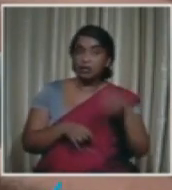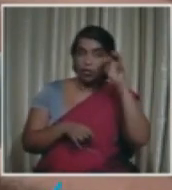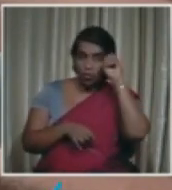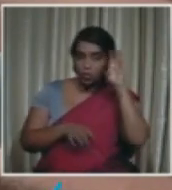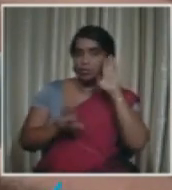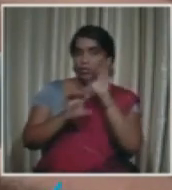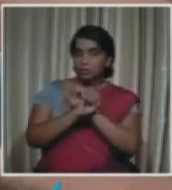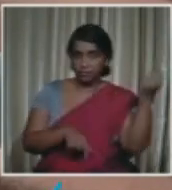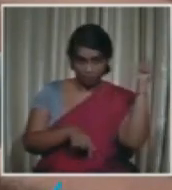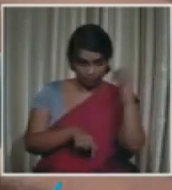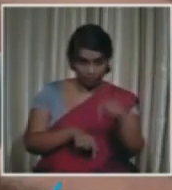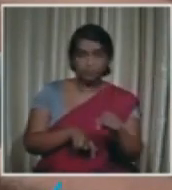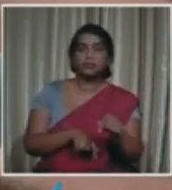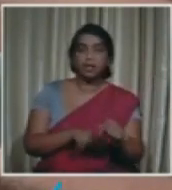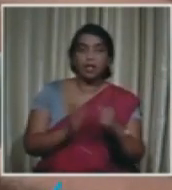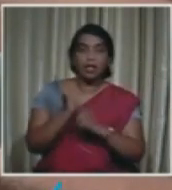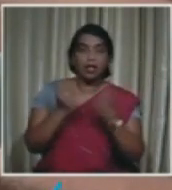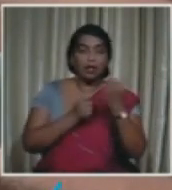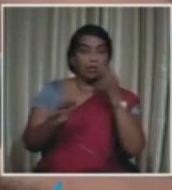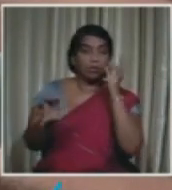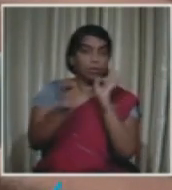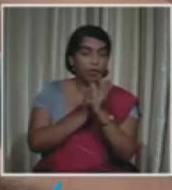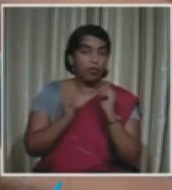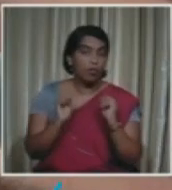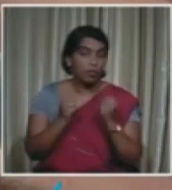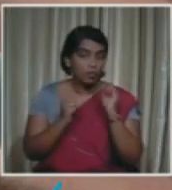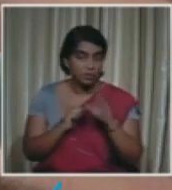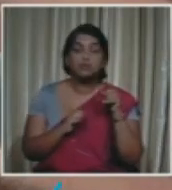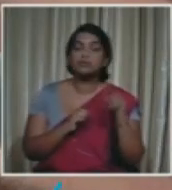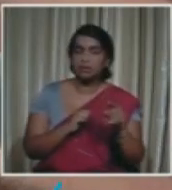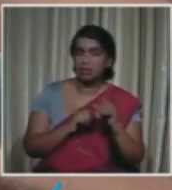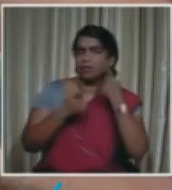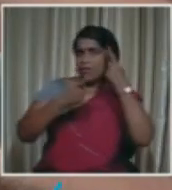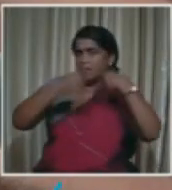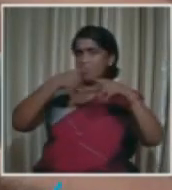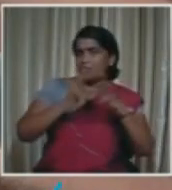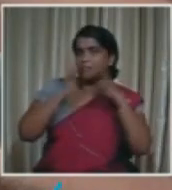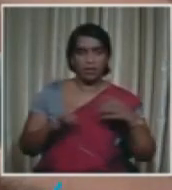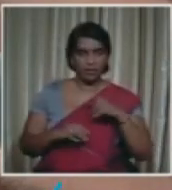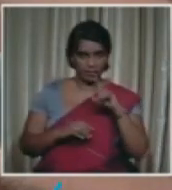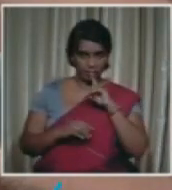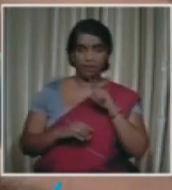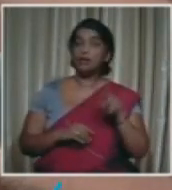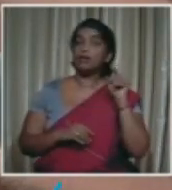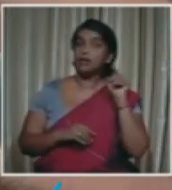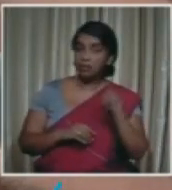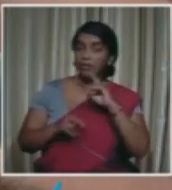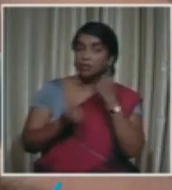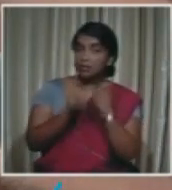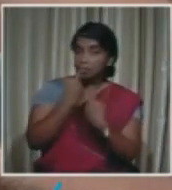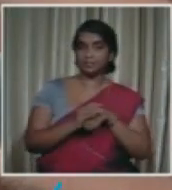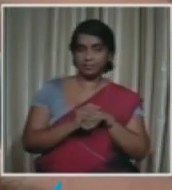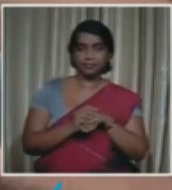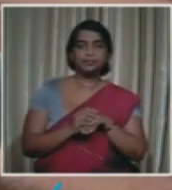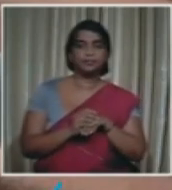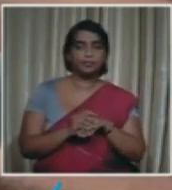ප්‍රකාශයක් කරා මෙතෙන්ට ඇවිල්ලා බෞසරේ ගිනි තියන්න උත්සාහයක් තියෙන බවට ආදී සාක්ෂි ගණනාවක් ඉදිරිපත් කළා. ඔබතුමා පරීක්ෂණයක් කරන්න